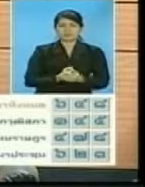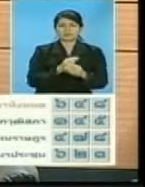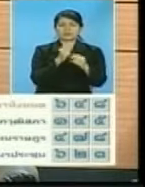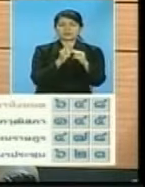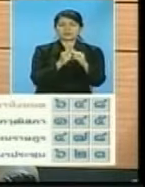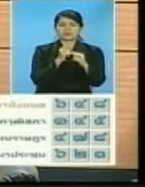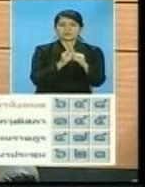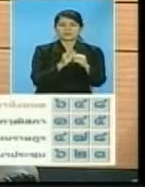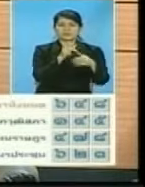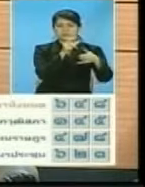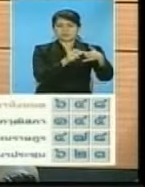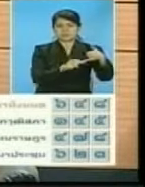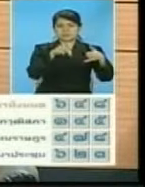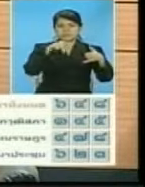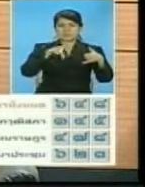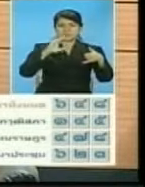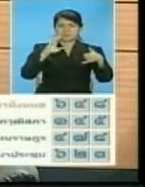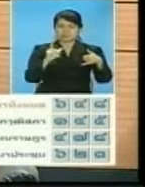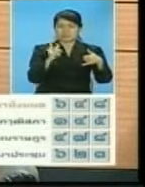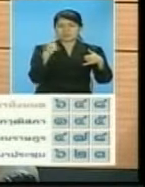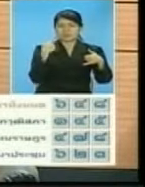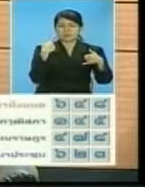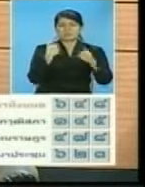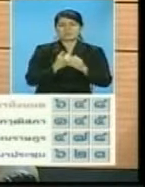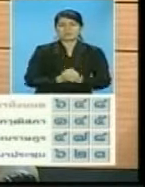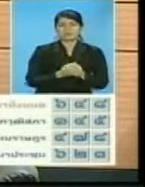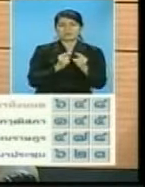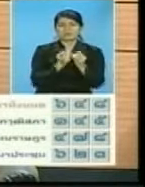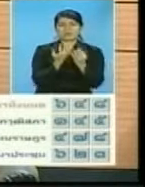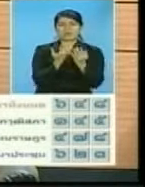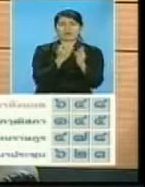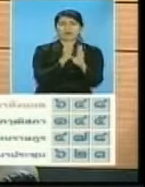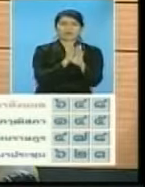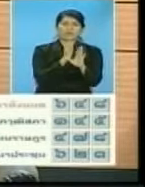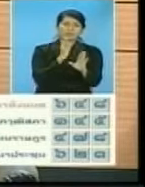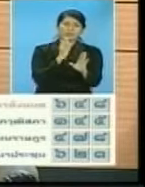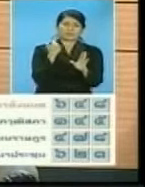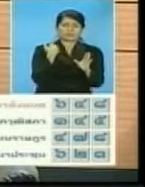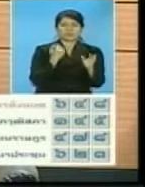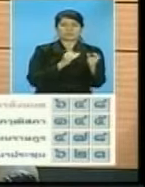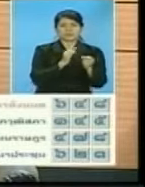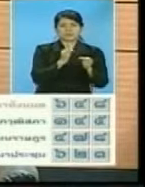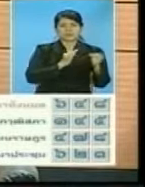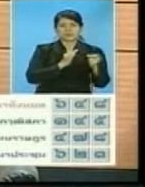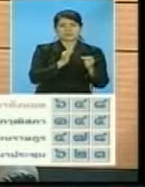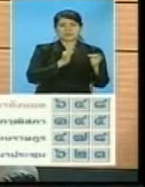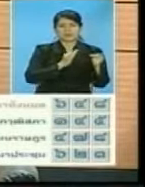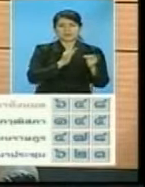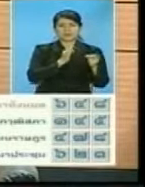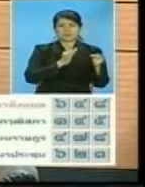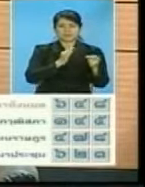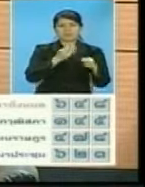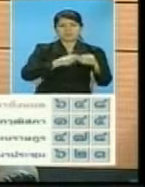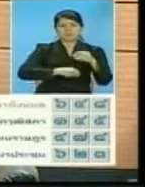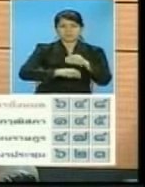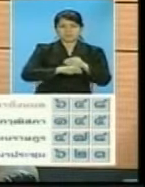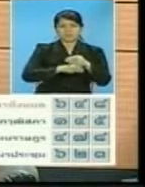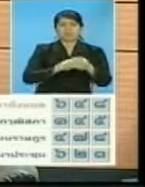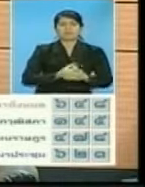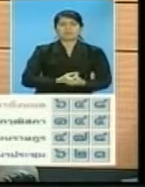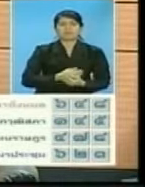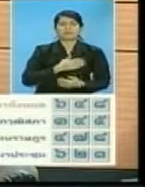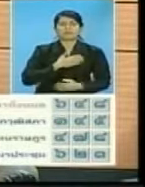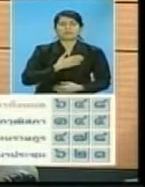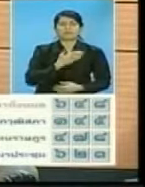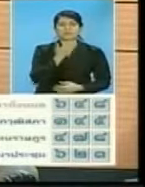ทพิชัยและก็อีกหลายท่านที่จะติดตามมาก็จะให้รายละเอียดเพิ่มเติมกระผม